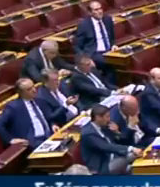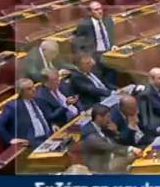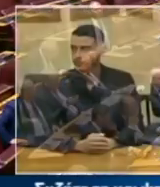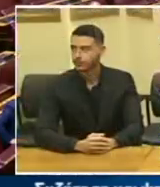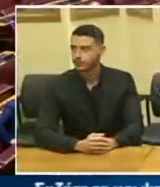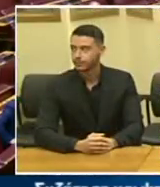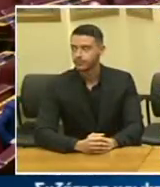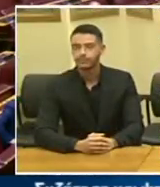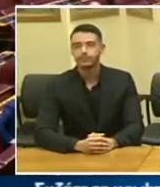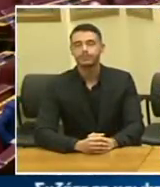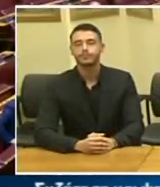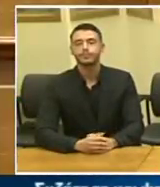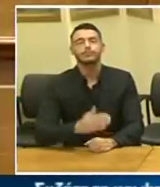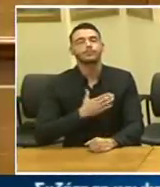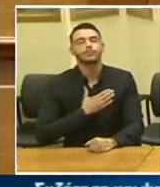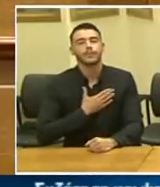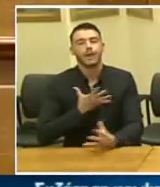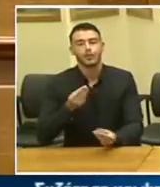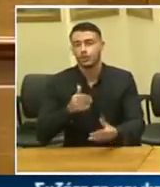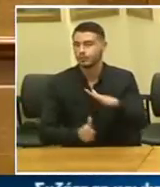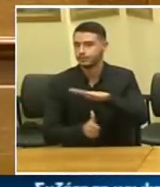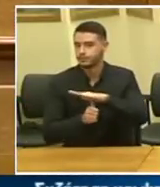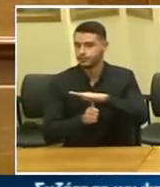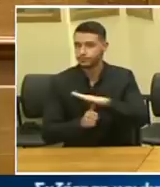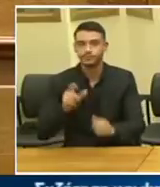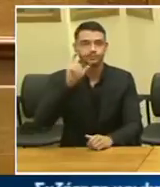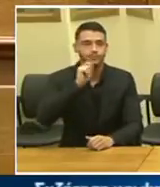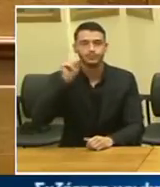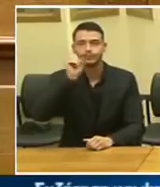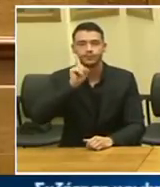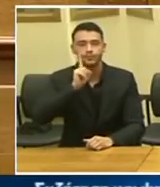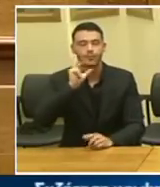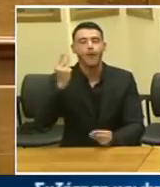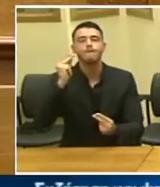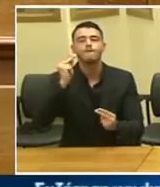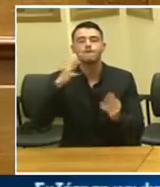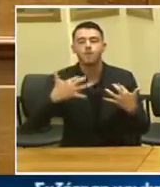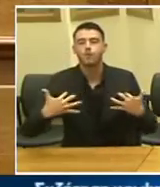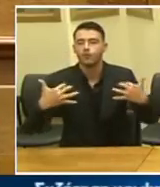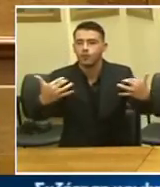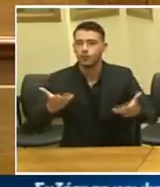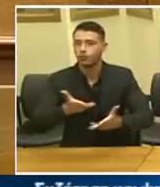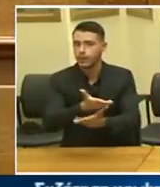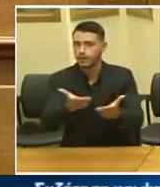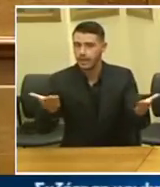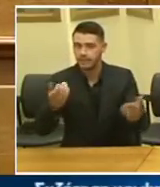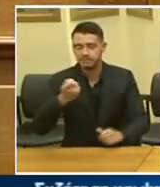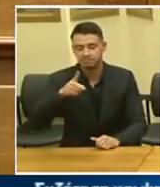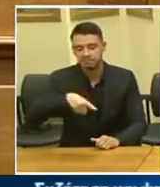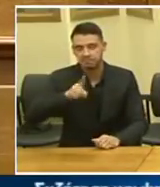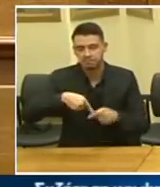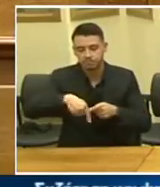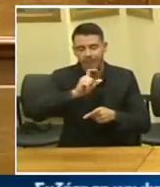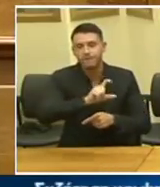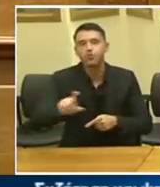Ευχαριστώ πάρα πολύ, κύριε Πρόεδρε. Κυρίες και κύριοι βουλευτές, είμαστε λίγες μέρες, λίγες εβδομάδες πριν την ολοκλήρωση του τρίτου